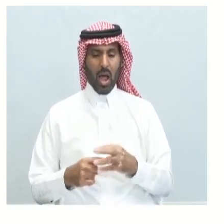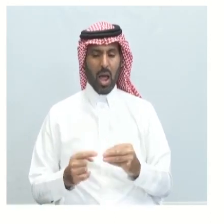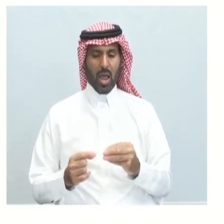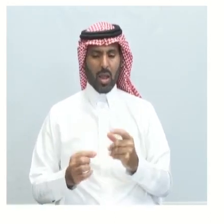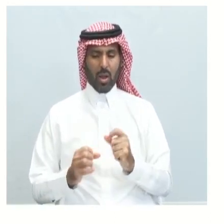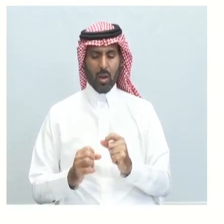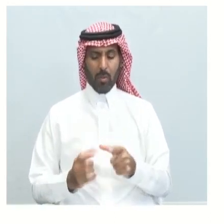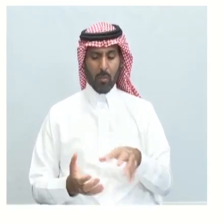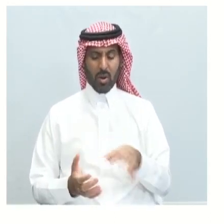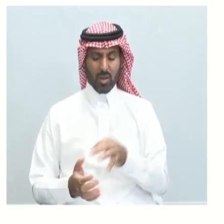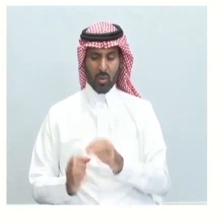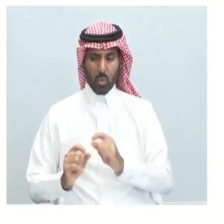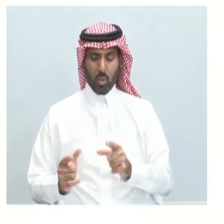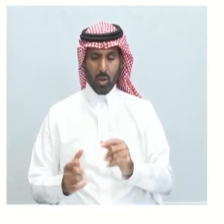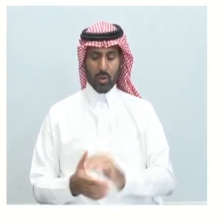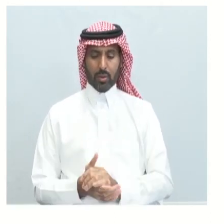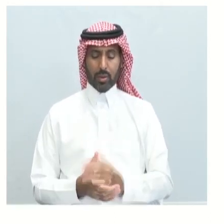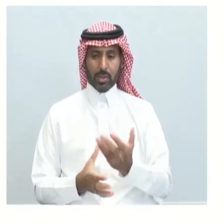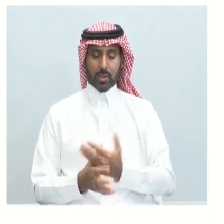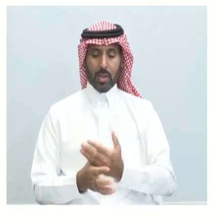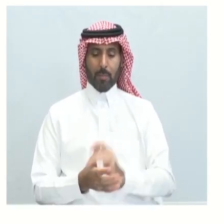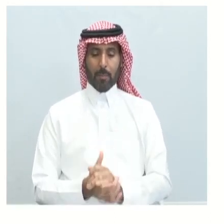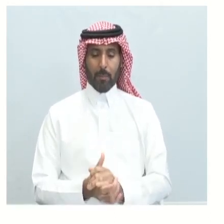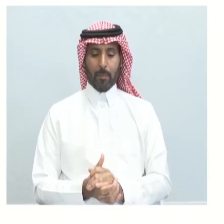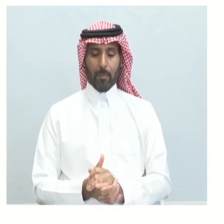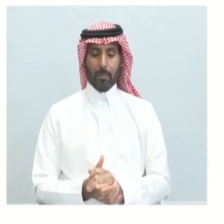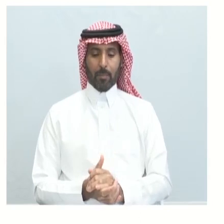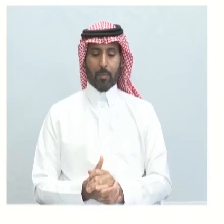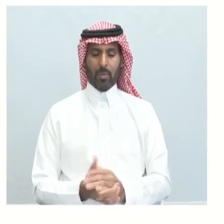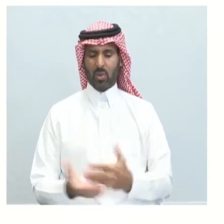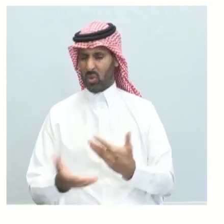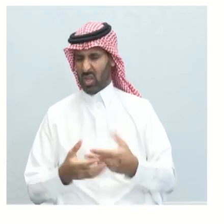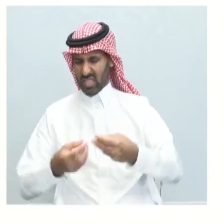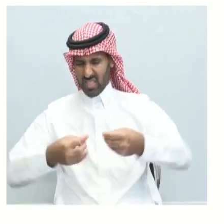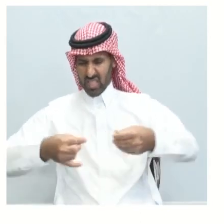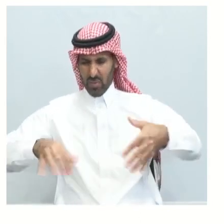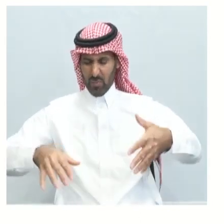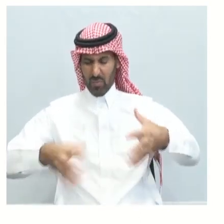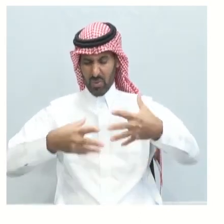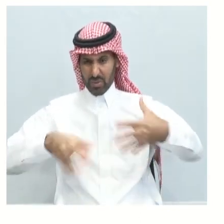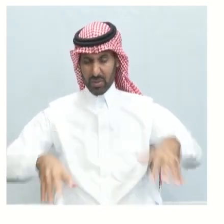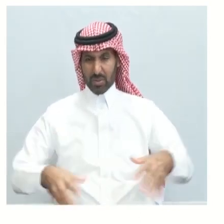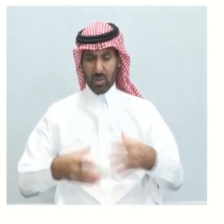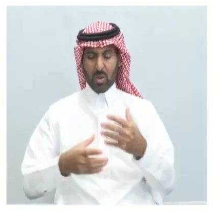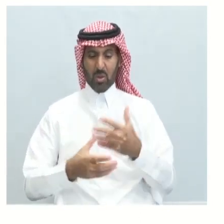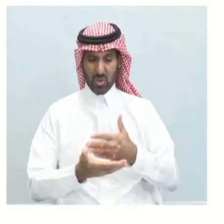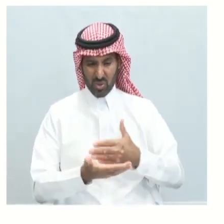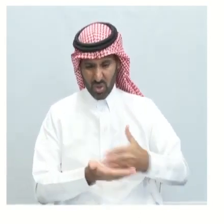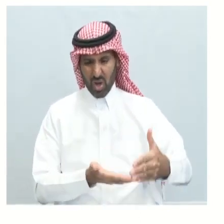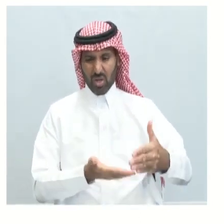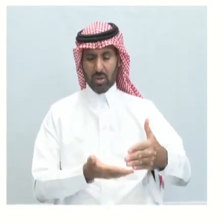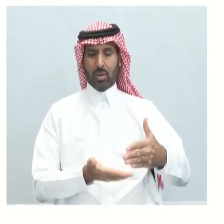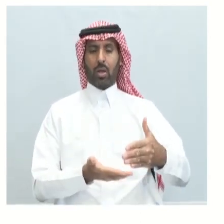الجيولوجيه التكتونيه نظرا لتعرضه للتهشيم والازاحه